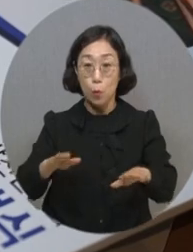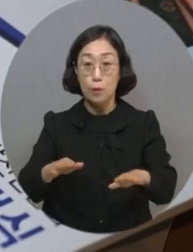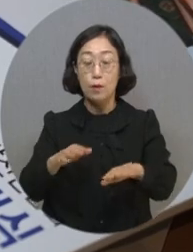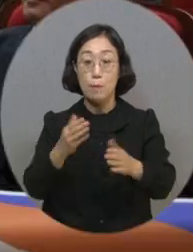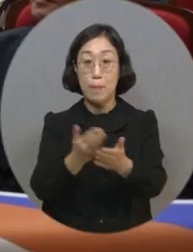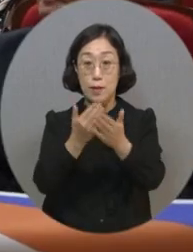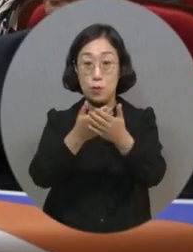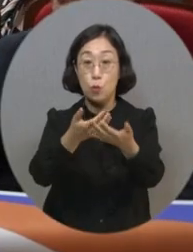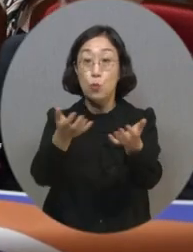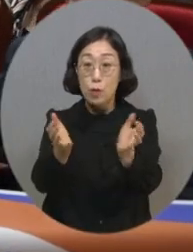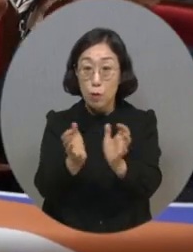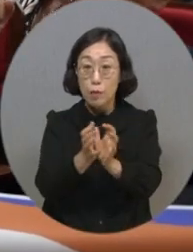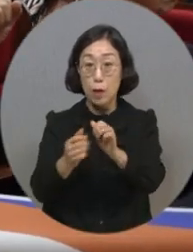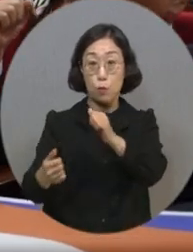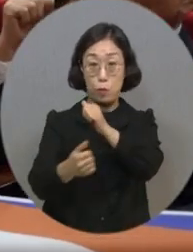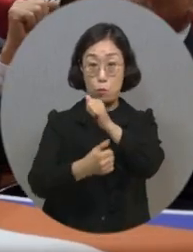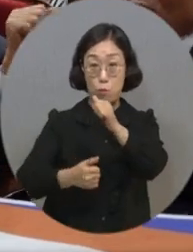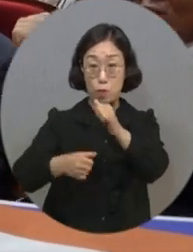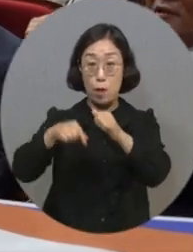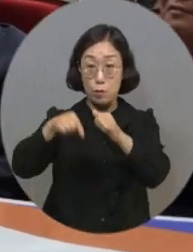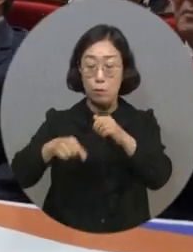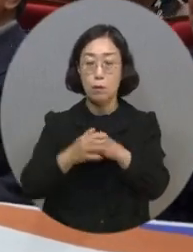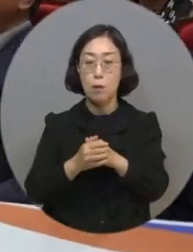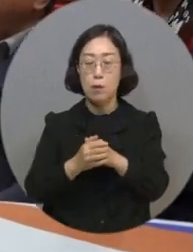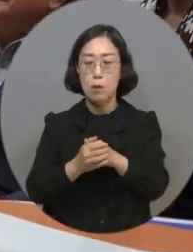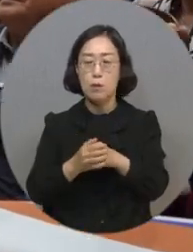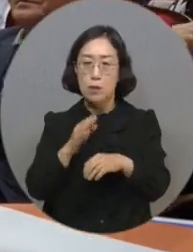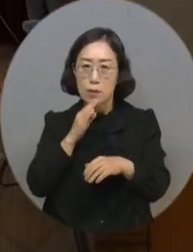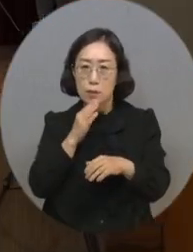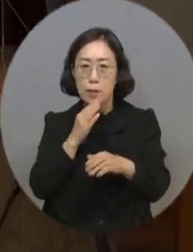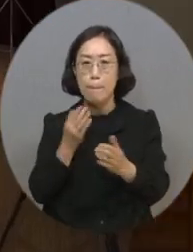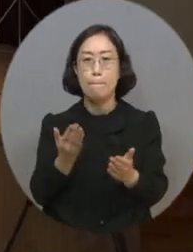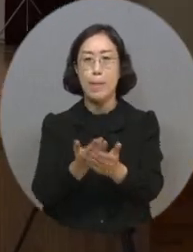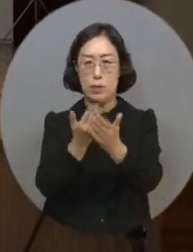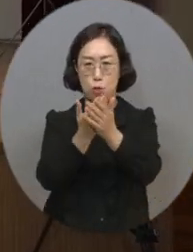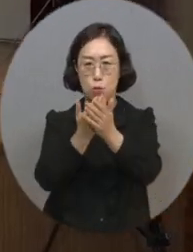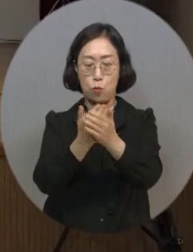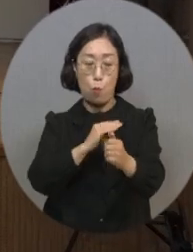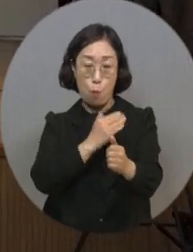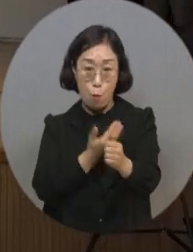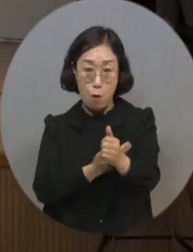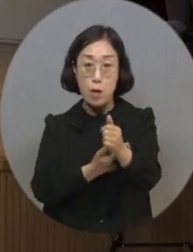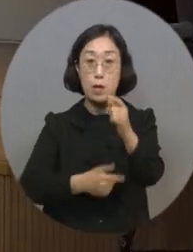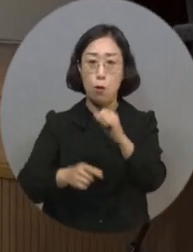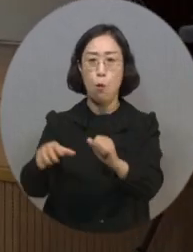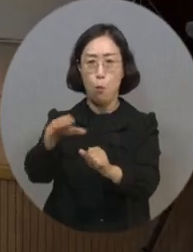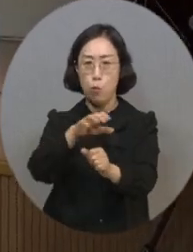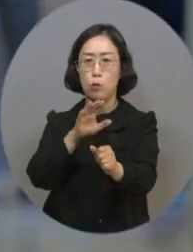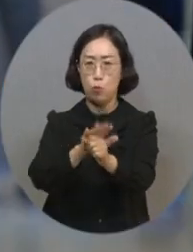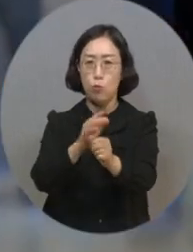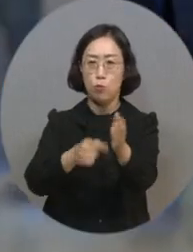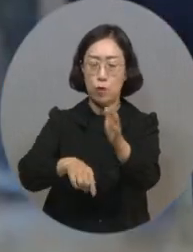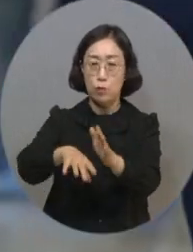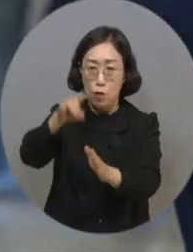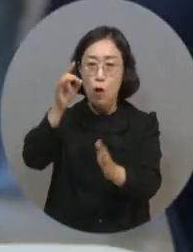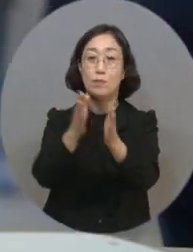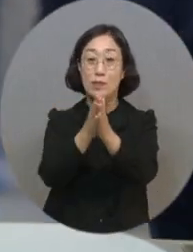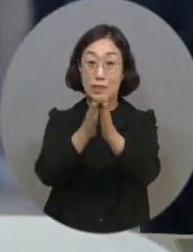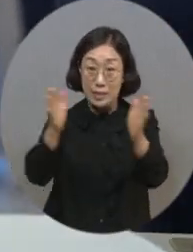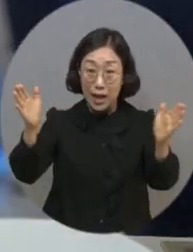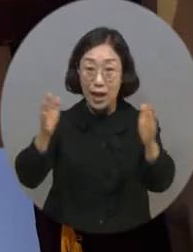전북발전연합의 출범식을 통해 전북특별자치도의 자립적 발전과 도민 권리 확보를 위한 힘찬 첫 발걸음을